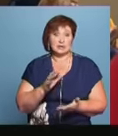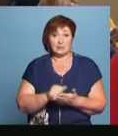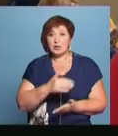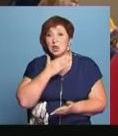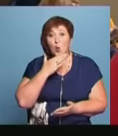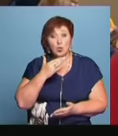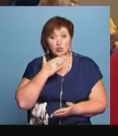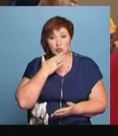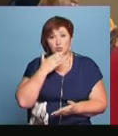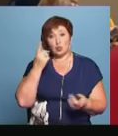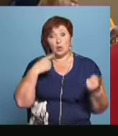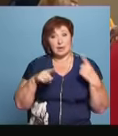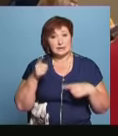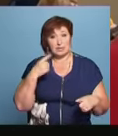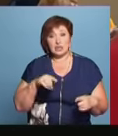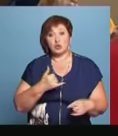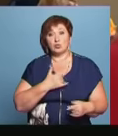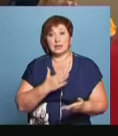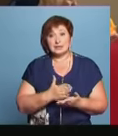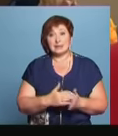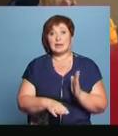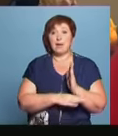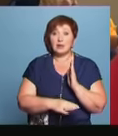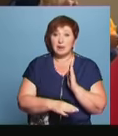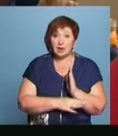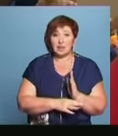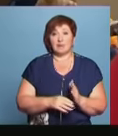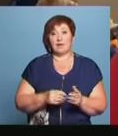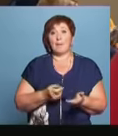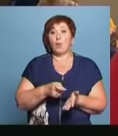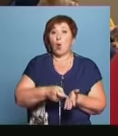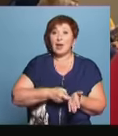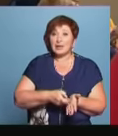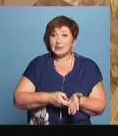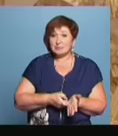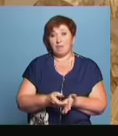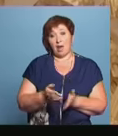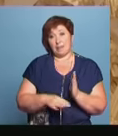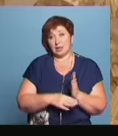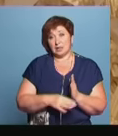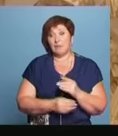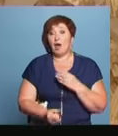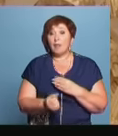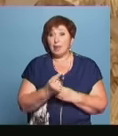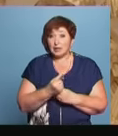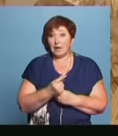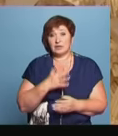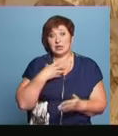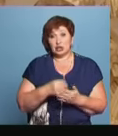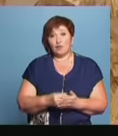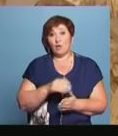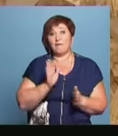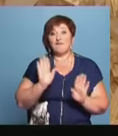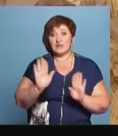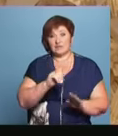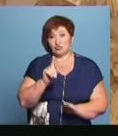и лозоплетельщики у нас есть. И по деревообработке, по резьбе по дереву у нас тоже много мастеров. Появится и свой выставочный зал,